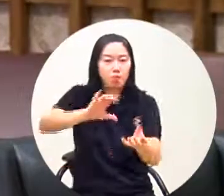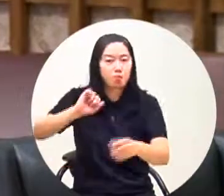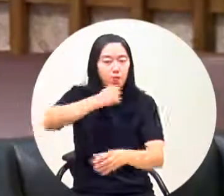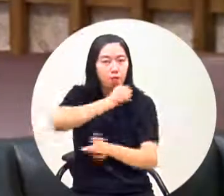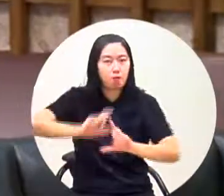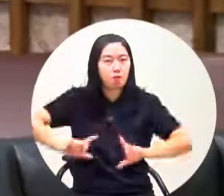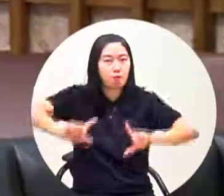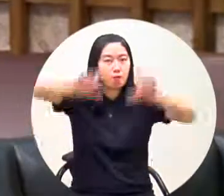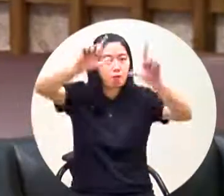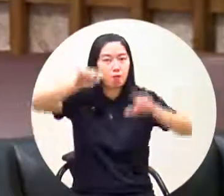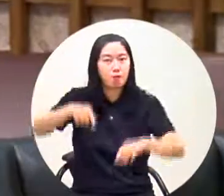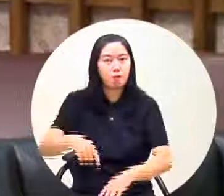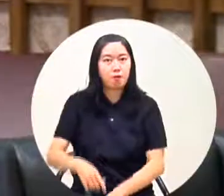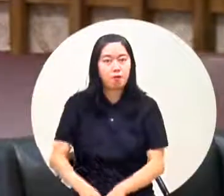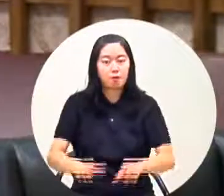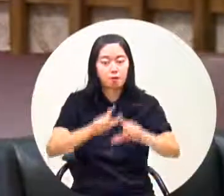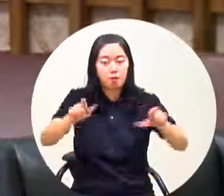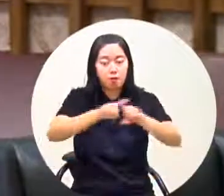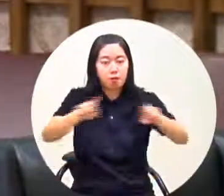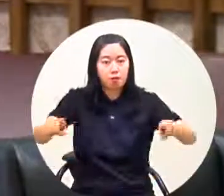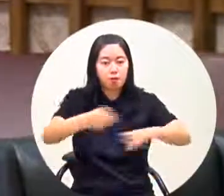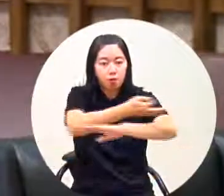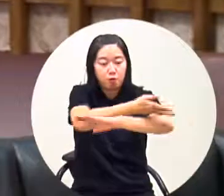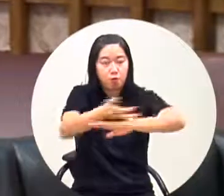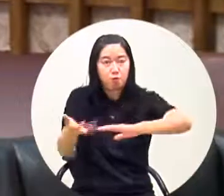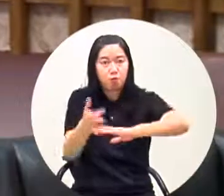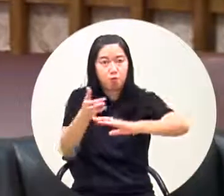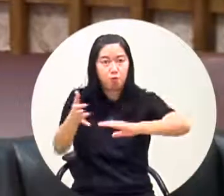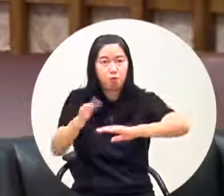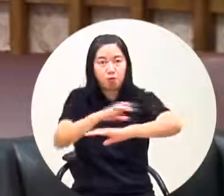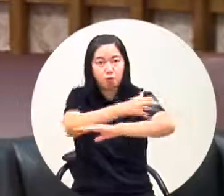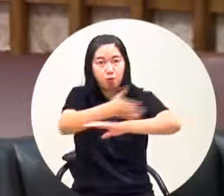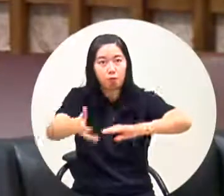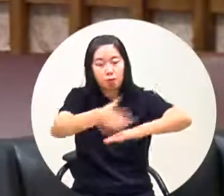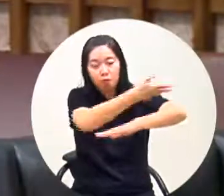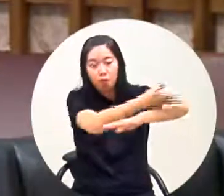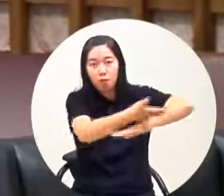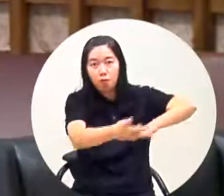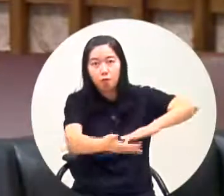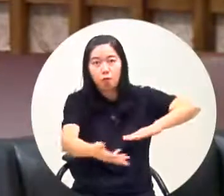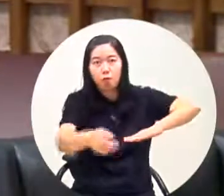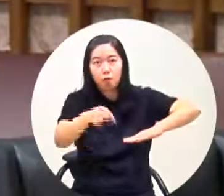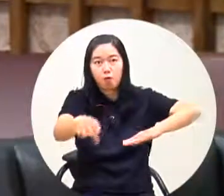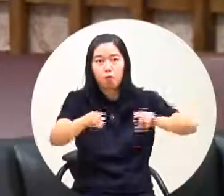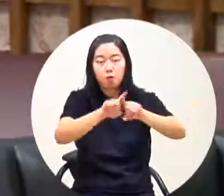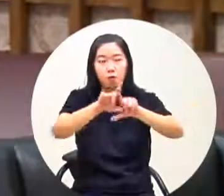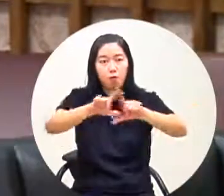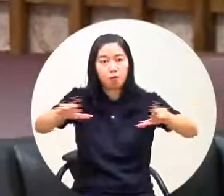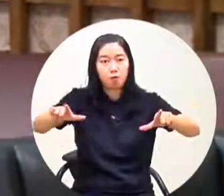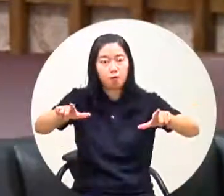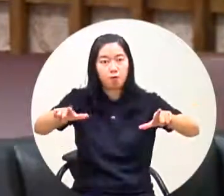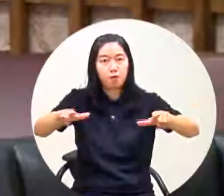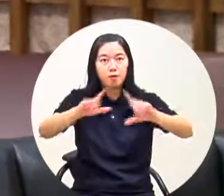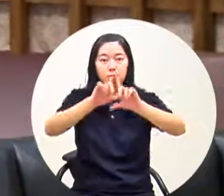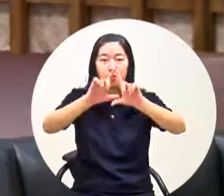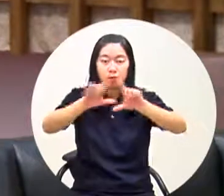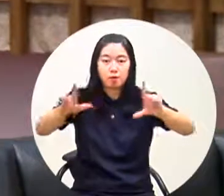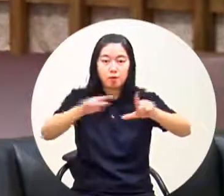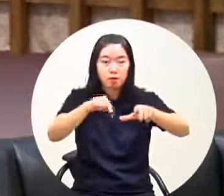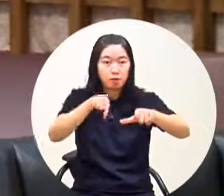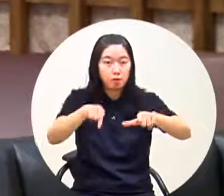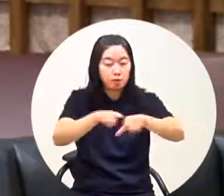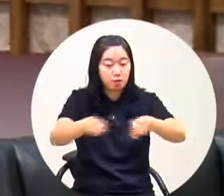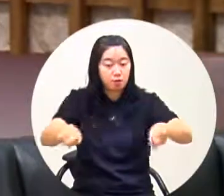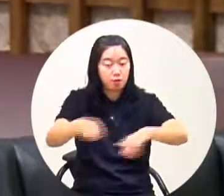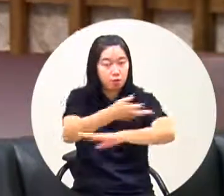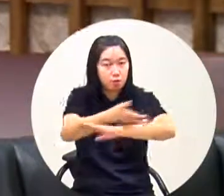排溪的迄个这个河边遐啊，闹的就是安尼这个太平洋啦吼，遐、哦、迄、那个所在安尼，啊遐